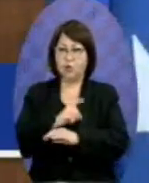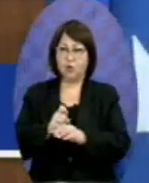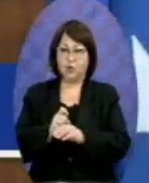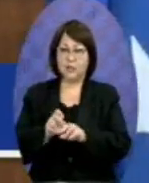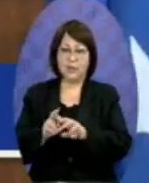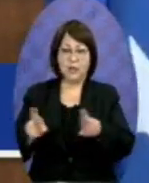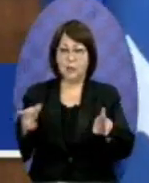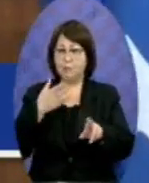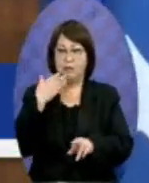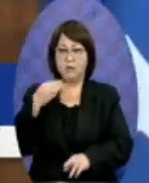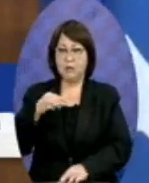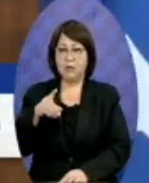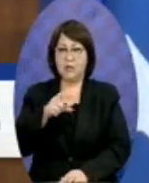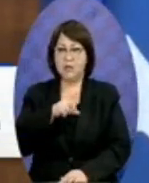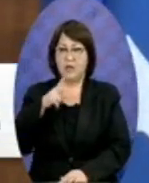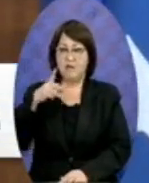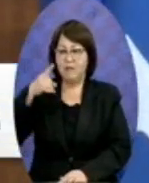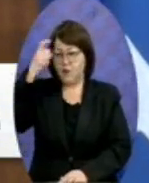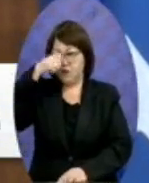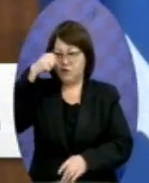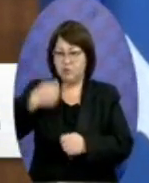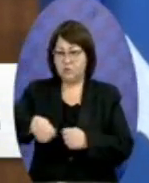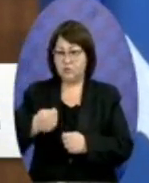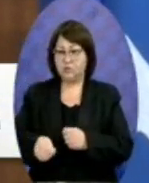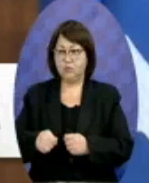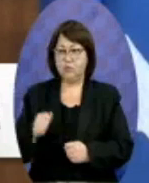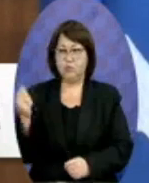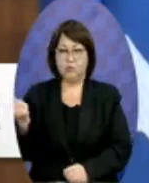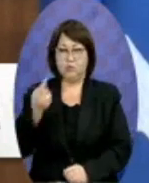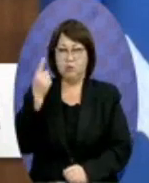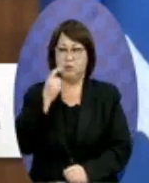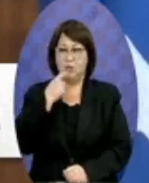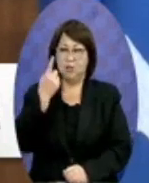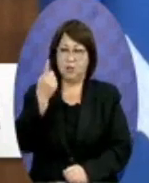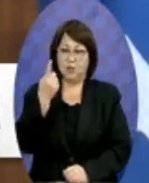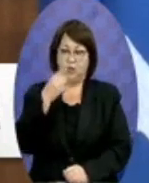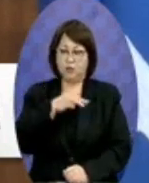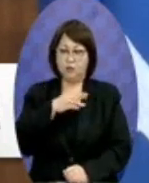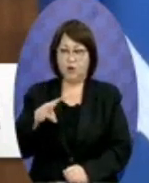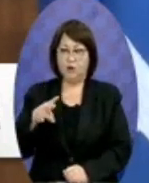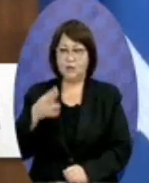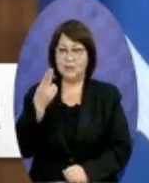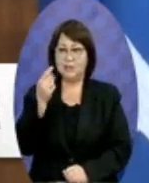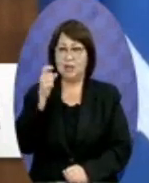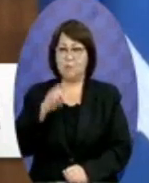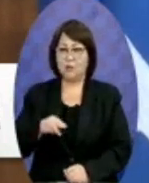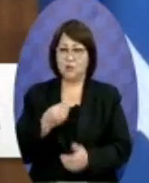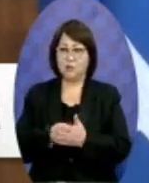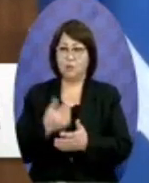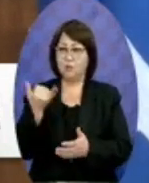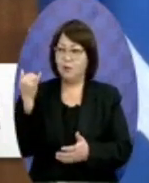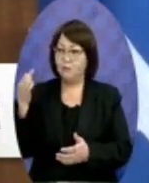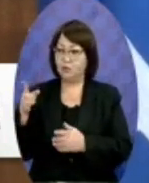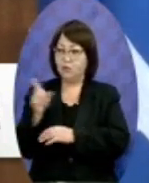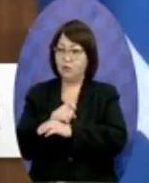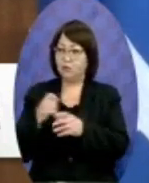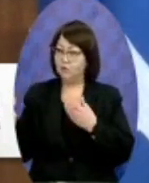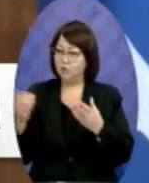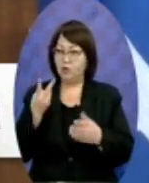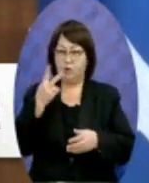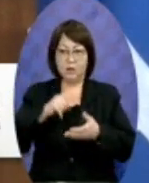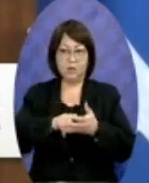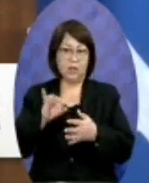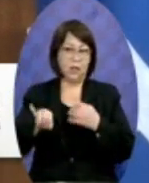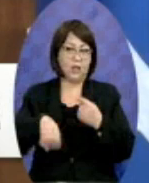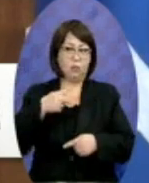бол үнэхээр хүндрэлтэй. Энэ чинь үндсэндээ тоон цемент бол Улаанбаатарын үнэтэй харьцуулахад 2 дахин илүү өнөр жишээ нь